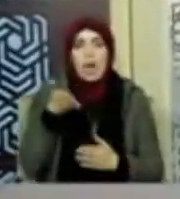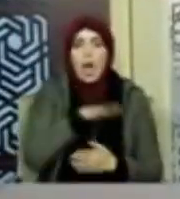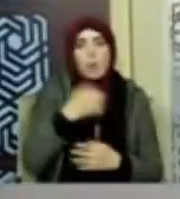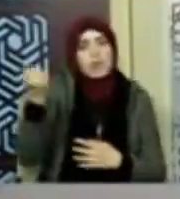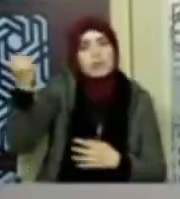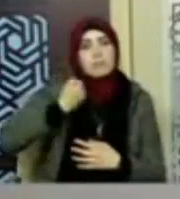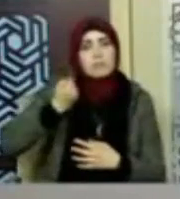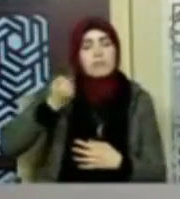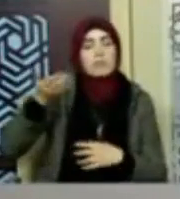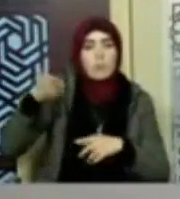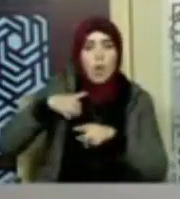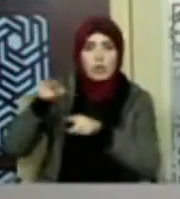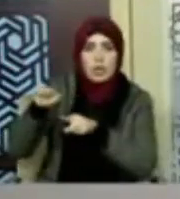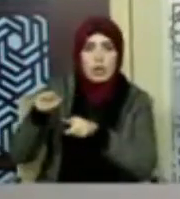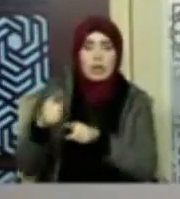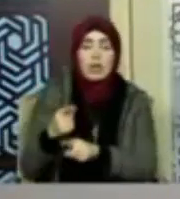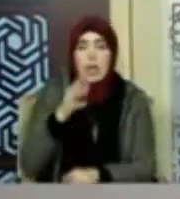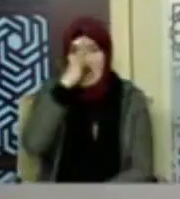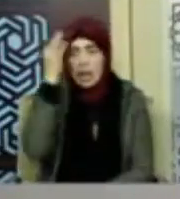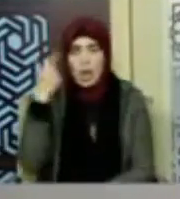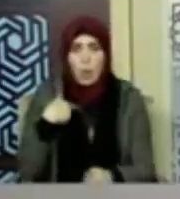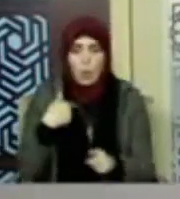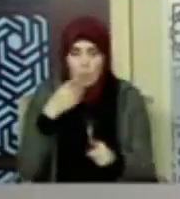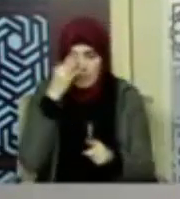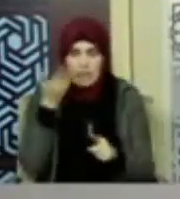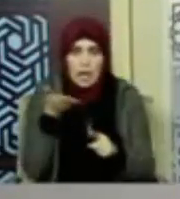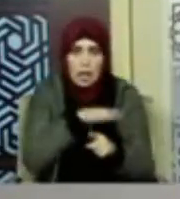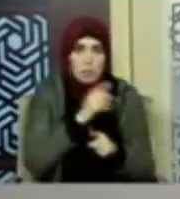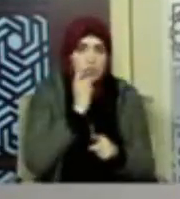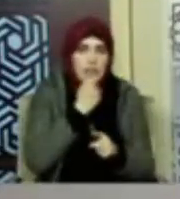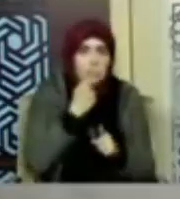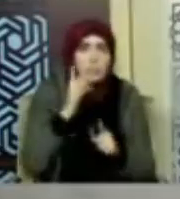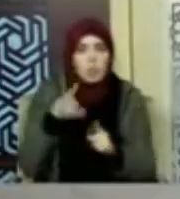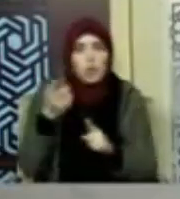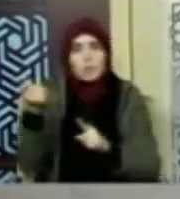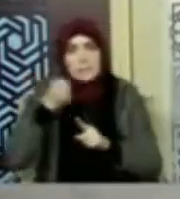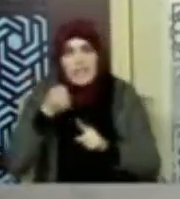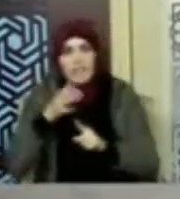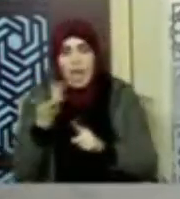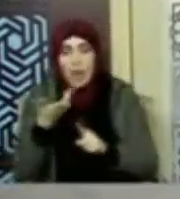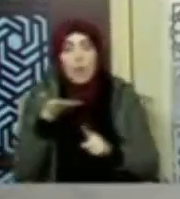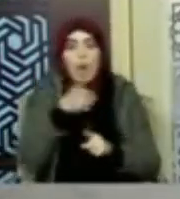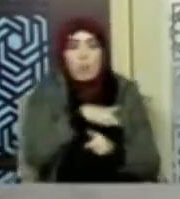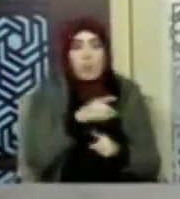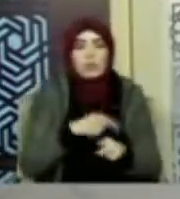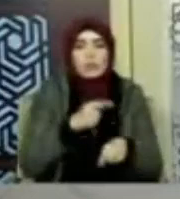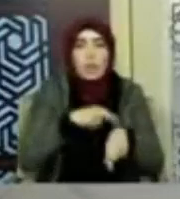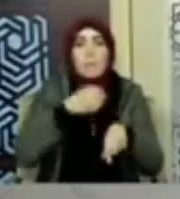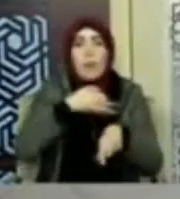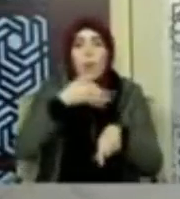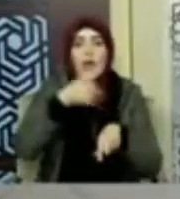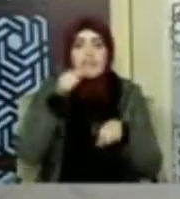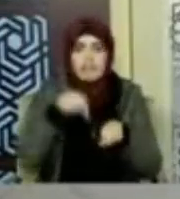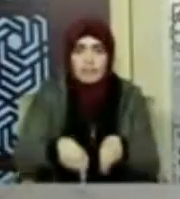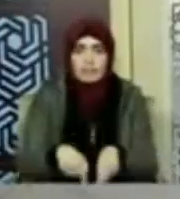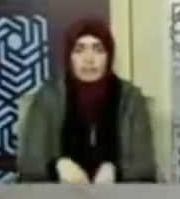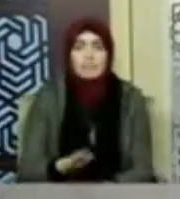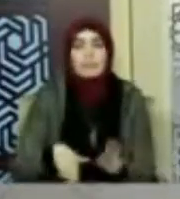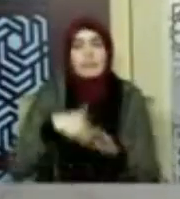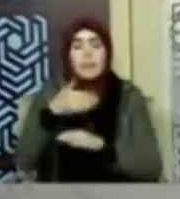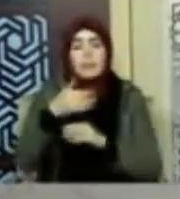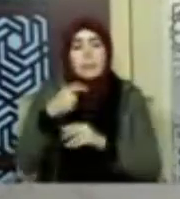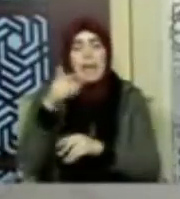يمت بالسيف مات بغيره. وسيدنا خالد بن الوليد بعد أن قاتل ما قاتل في